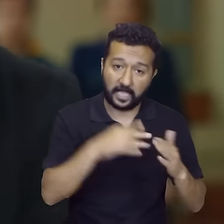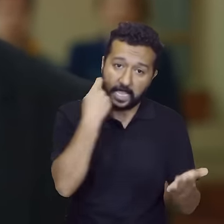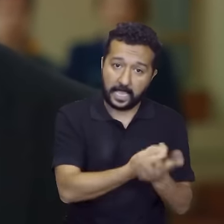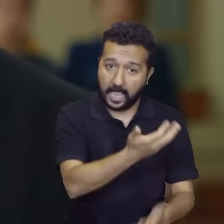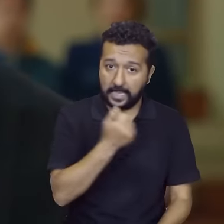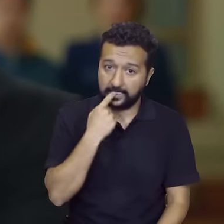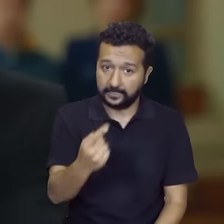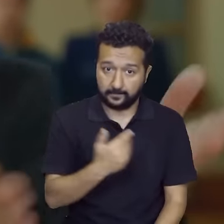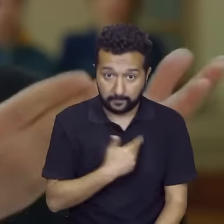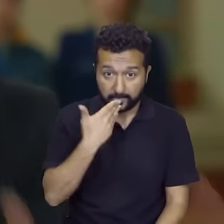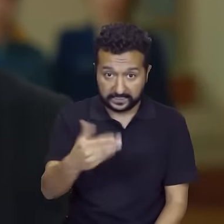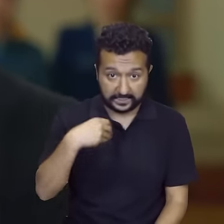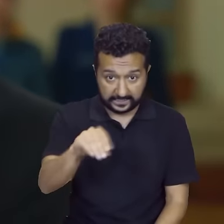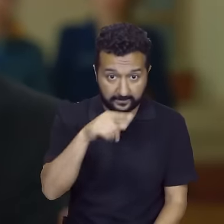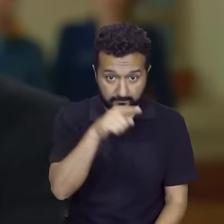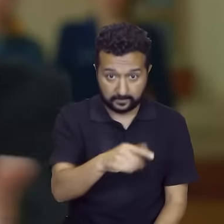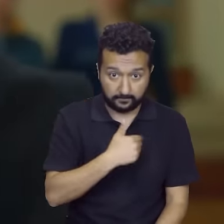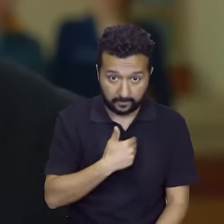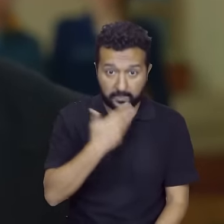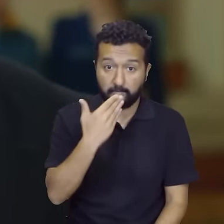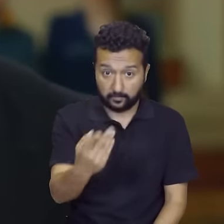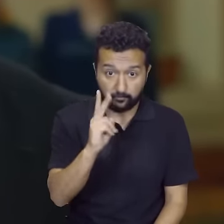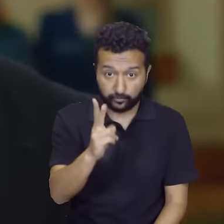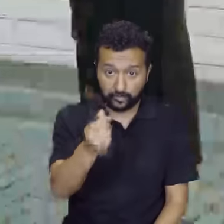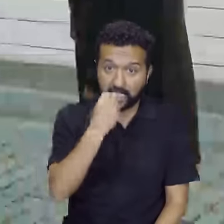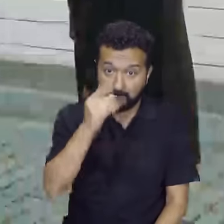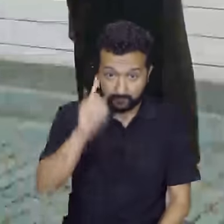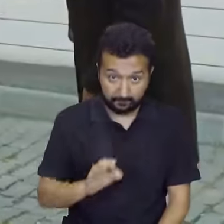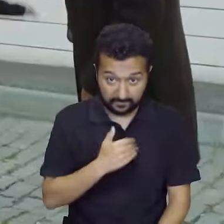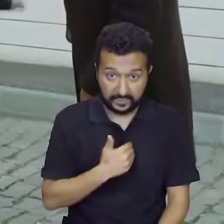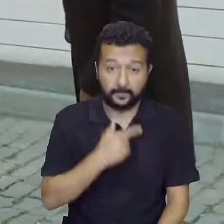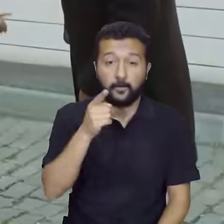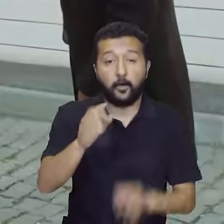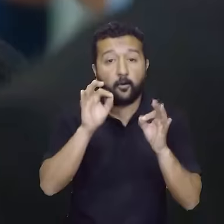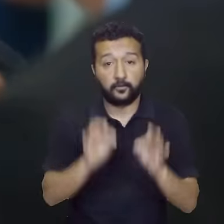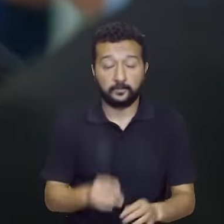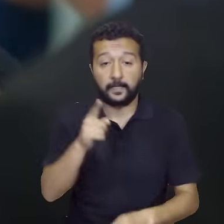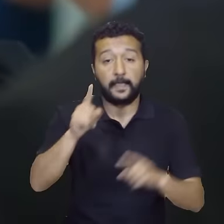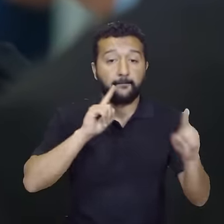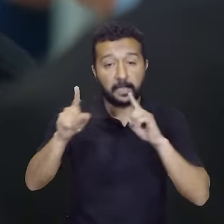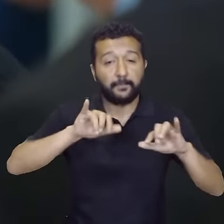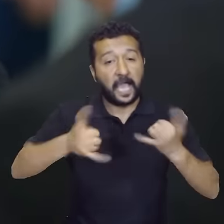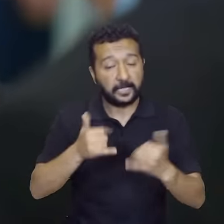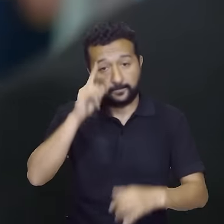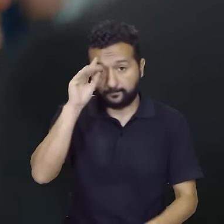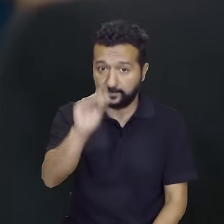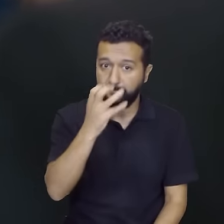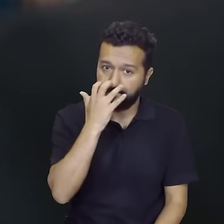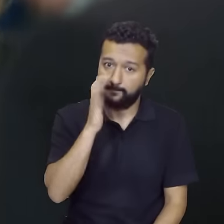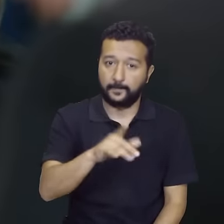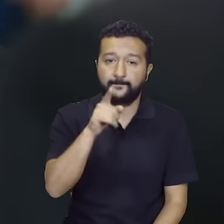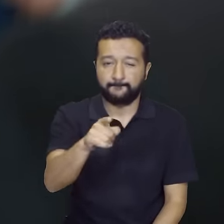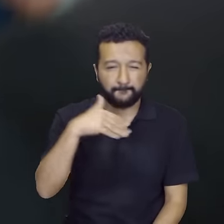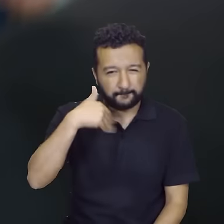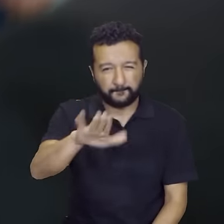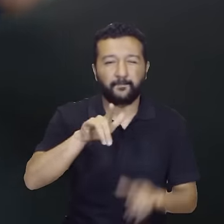gel ortak ol diye? Ben mi sattım sana hisseyi? Ben mi yedim senin paranı be? Öyle mi? O zaman mahkemelerde sürüm sürüm süründüreceğim sizi.